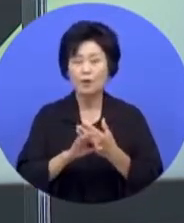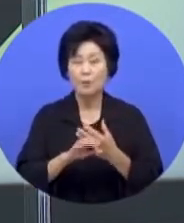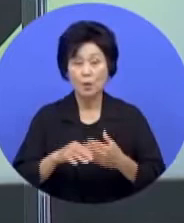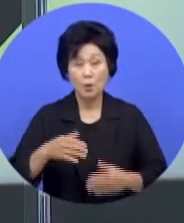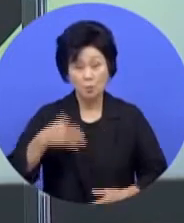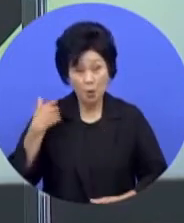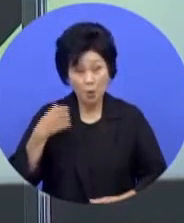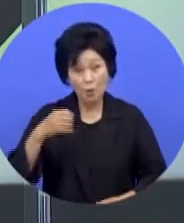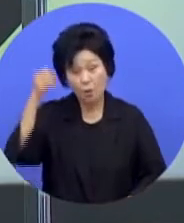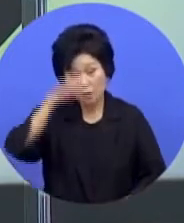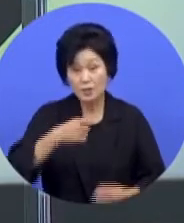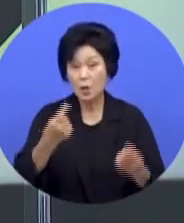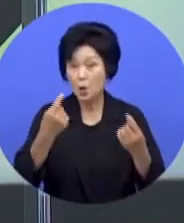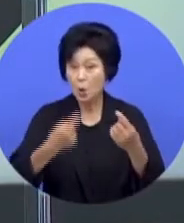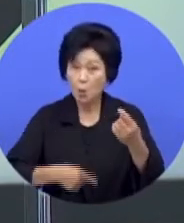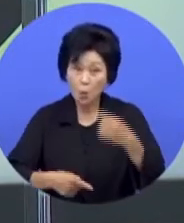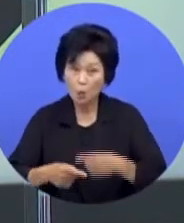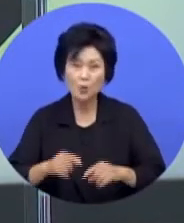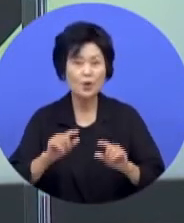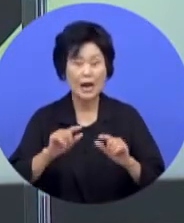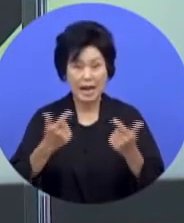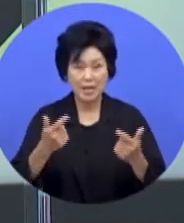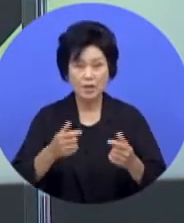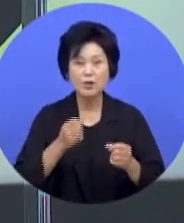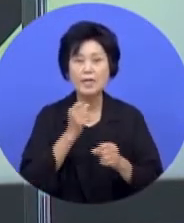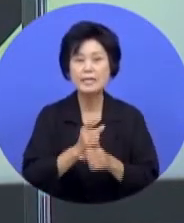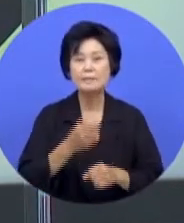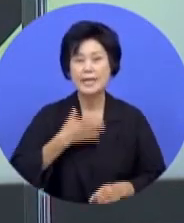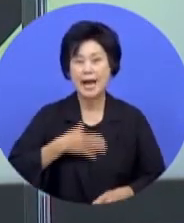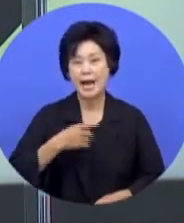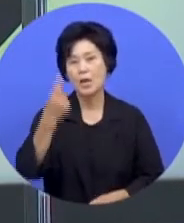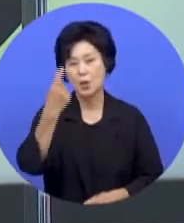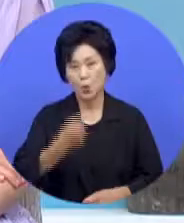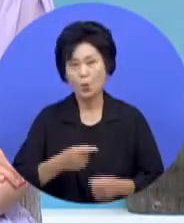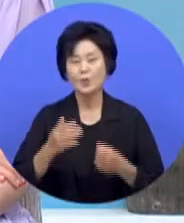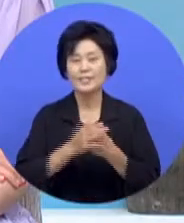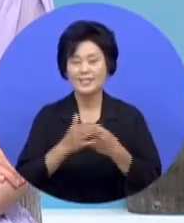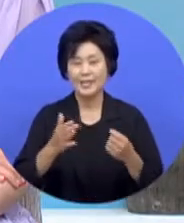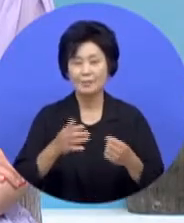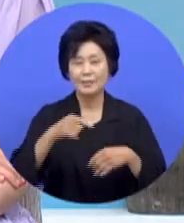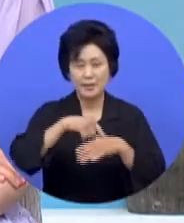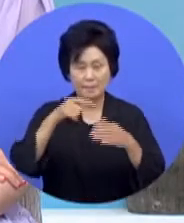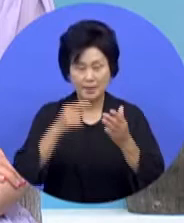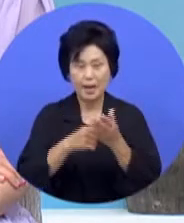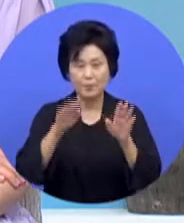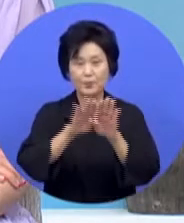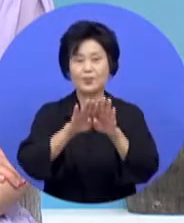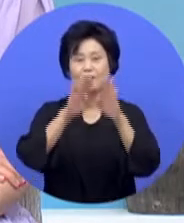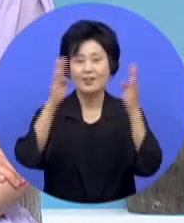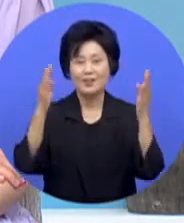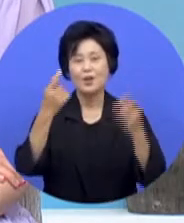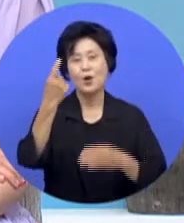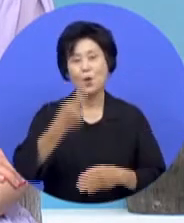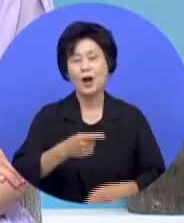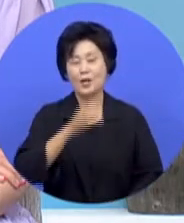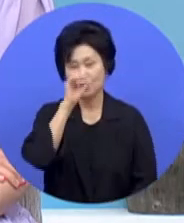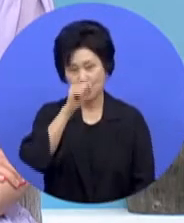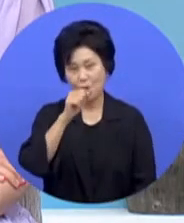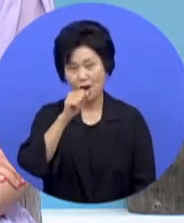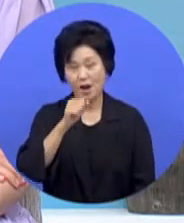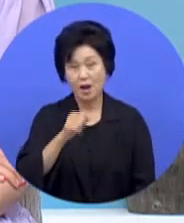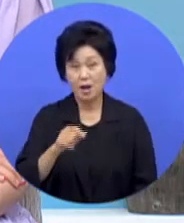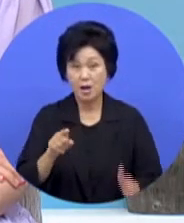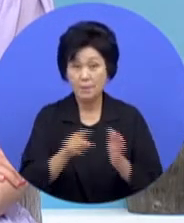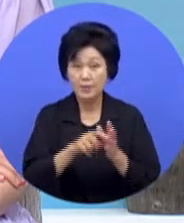열려서 들어오니까 네. 적응도 잘 되고 그러면 그래서 참 그래서 그 믿지 않는 자녀도 받습니까? 저희는